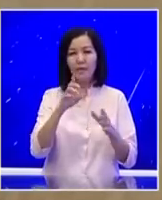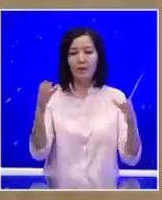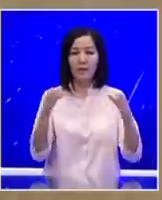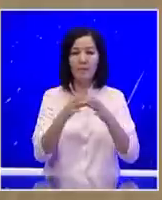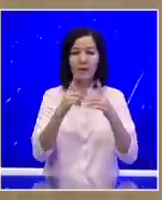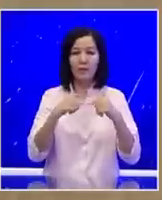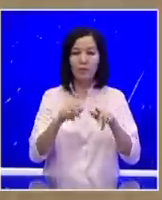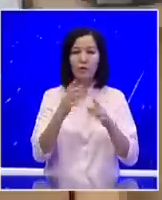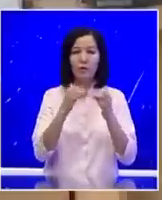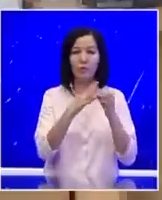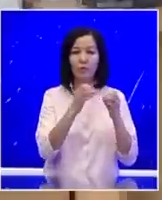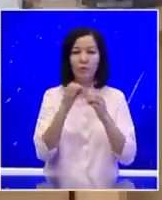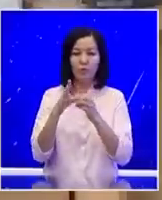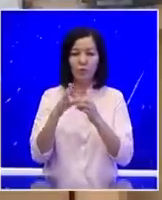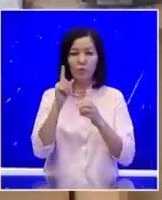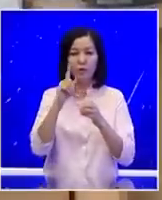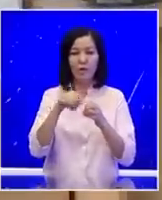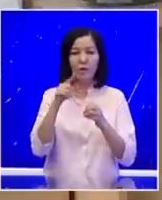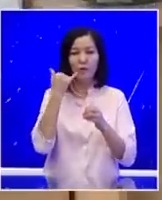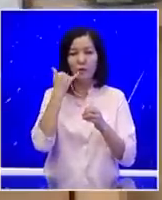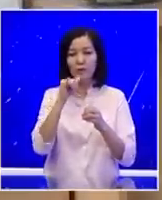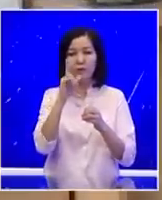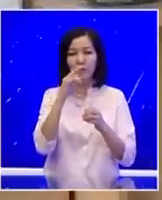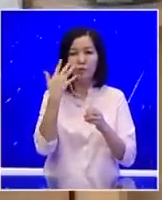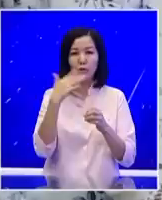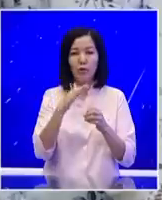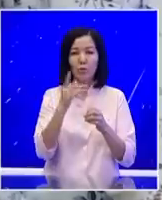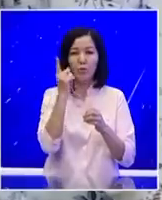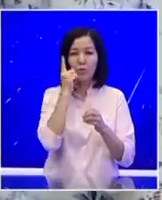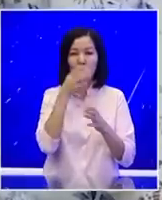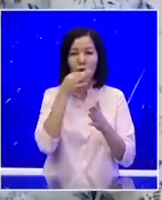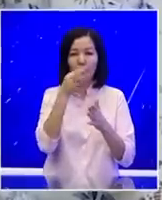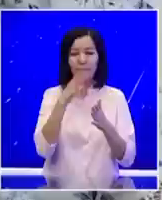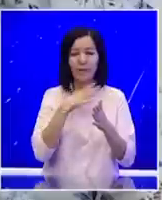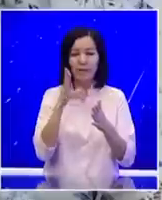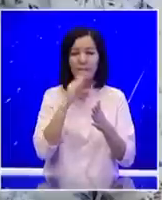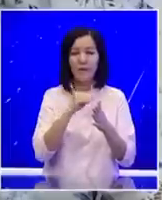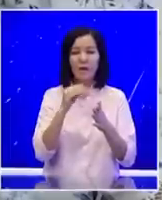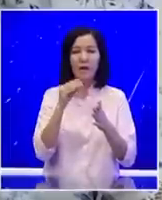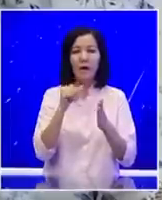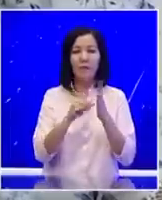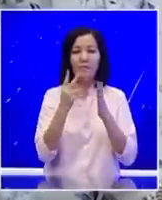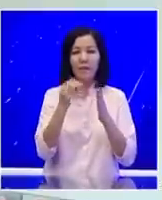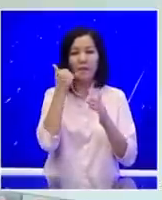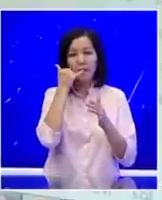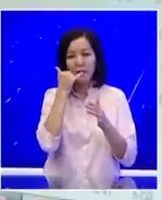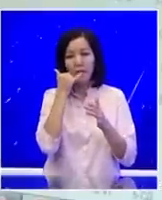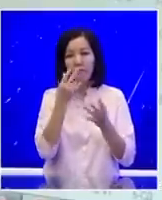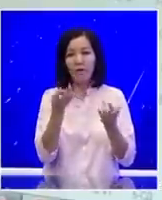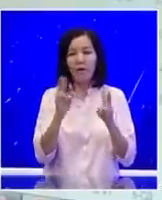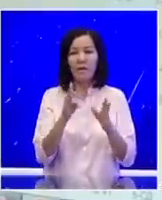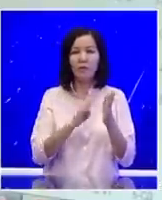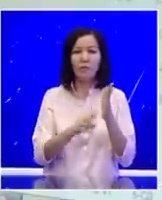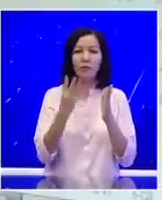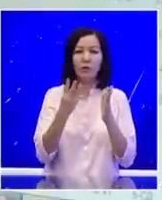құрған 14-14 байланыс орталығында 150-ден аса оператор жұмыс істейді. Олардың 62-сі телефон, ал қалған